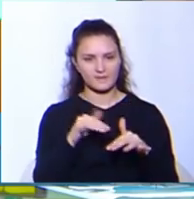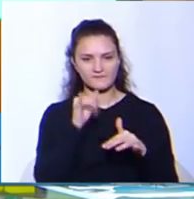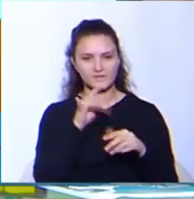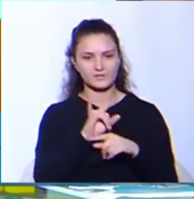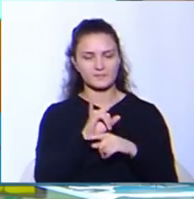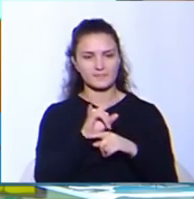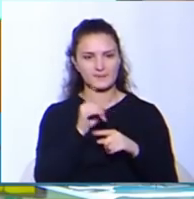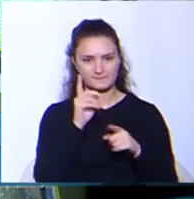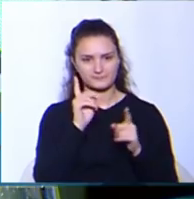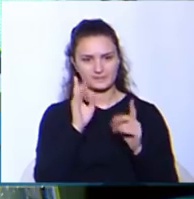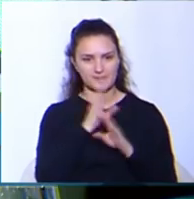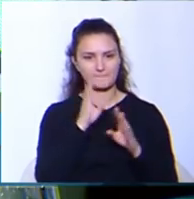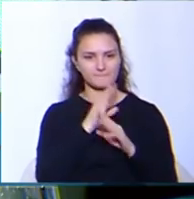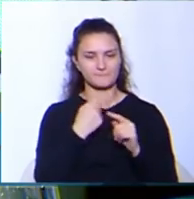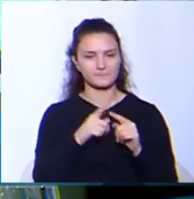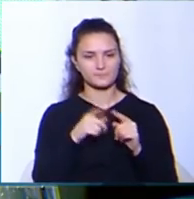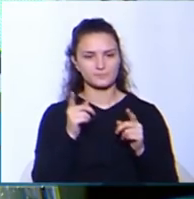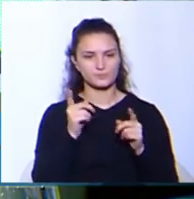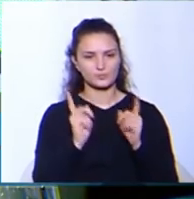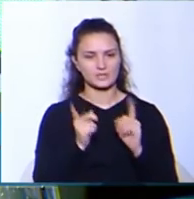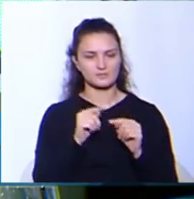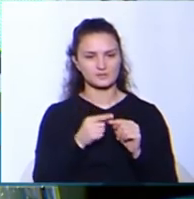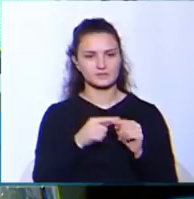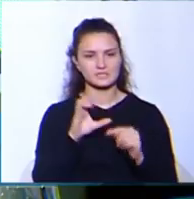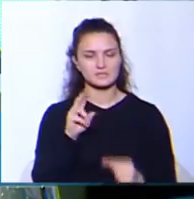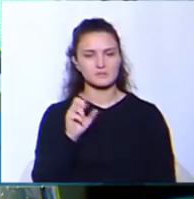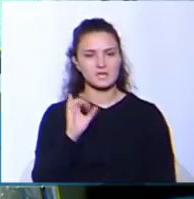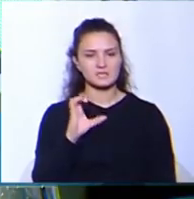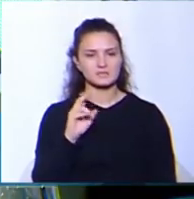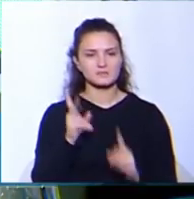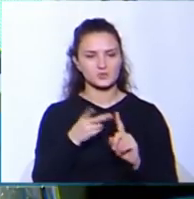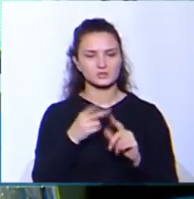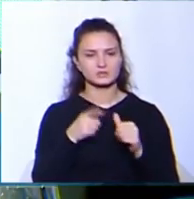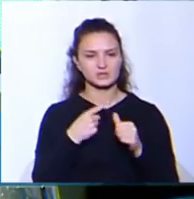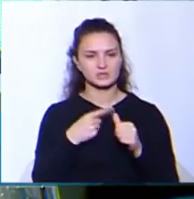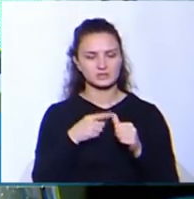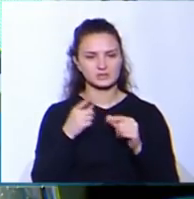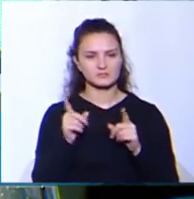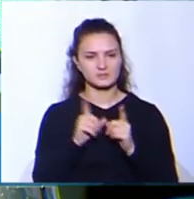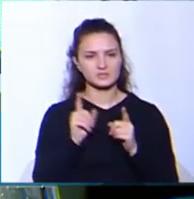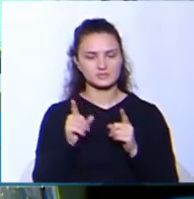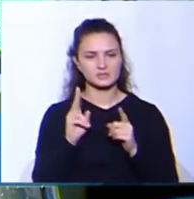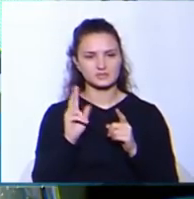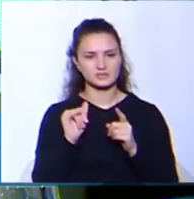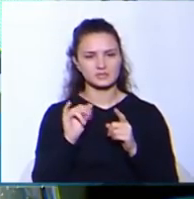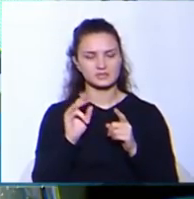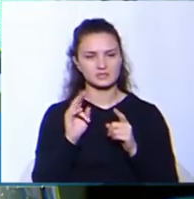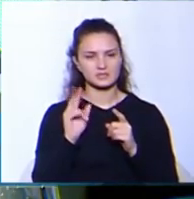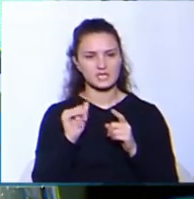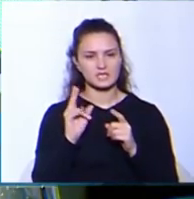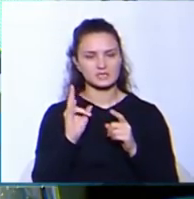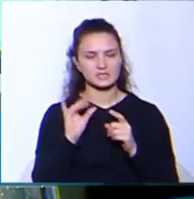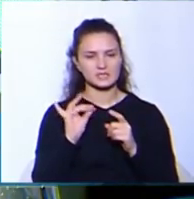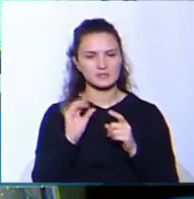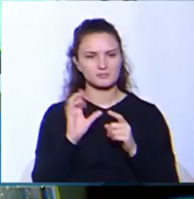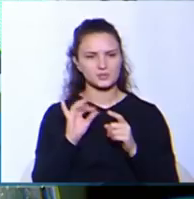ტყუილია. ასევე ეგრეთ წოდებული სპაისები, რომელიც მეორე სახელია ძირითადად მაინც კანაბინოიდების,